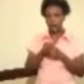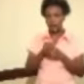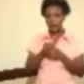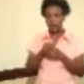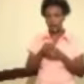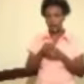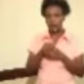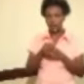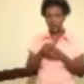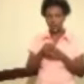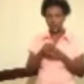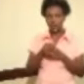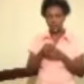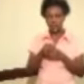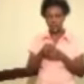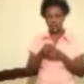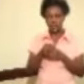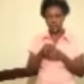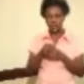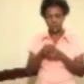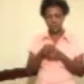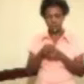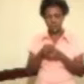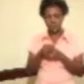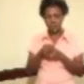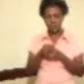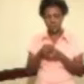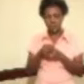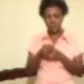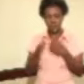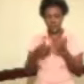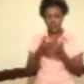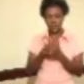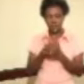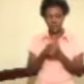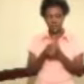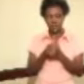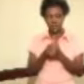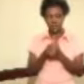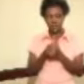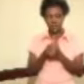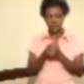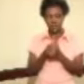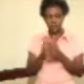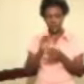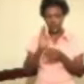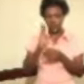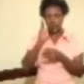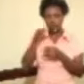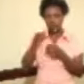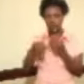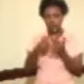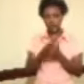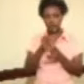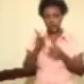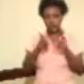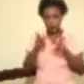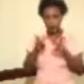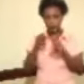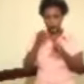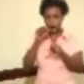une minute, oui, c'est pas trois minutes? Oui, non, c'est une minute, relance, d'accord. Réaction après, et relance une minute. Après,